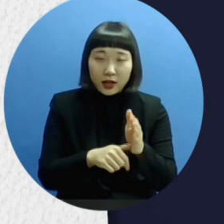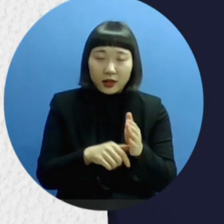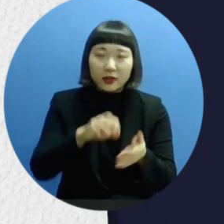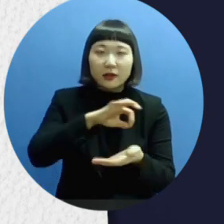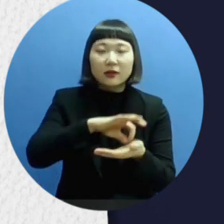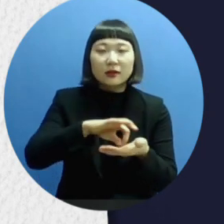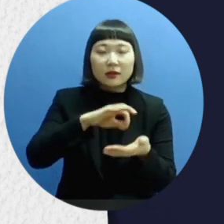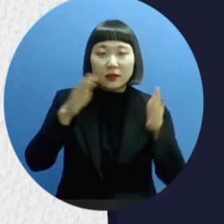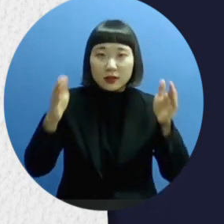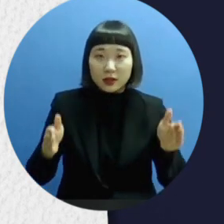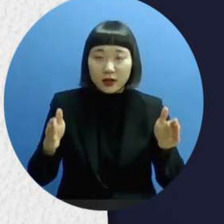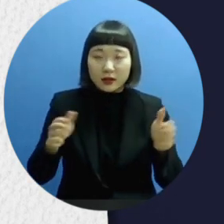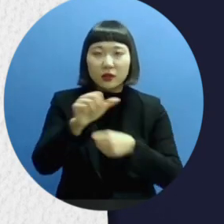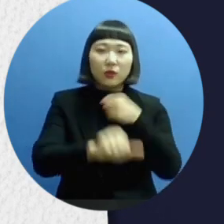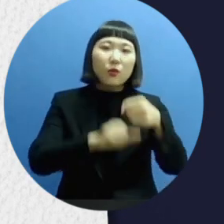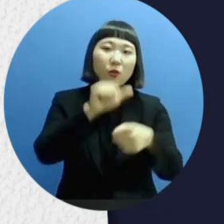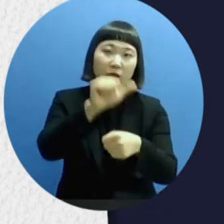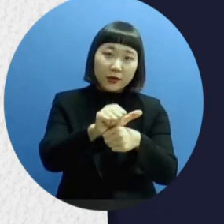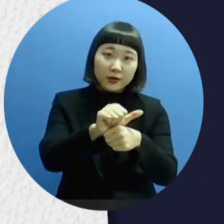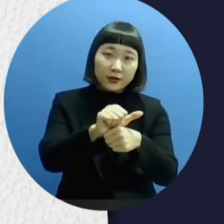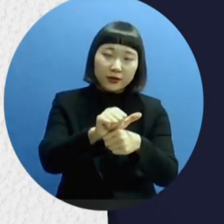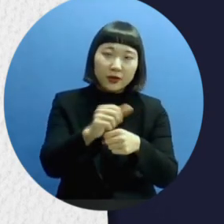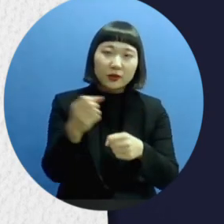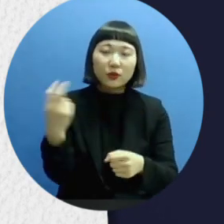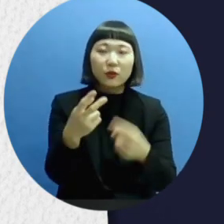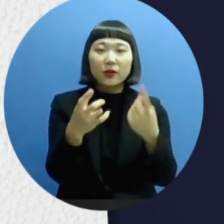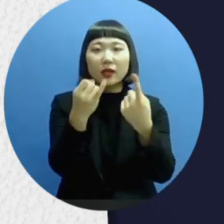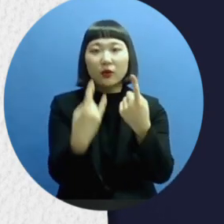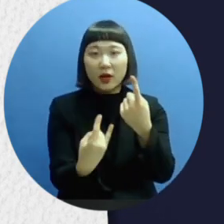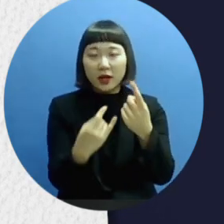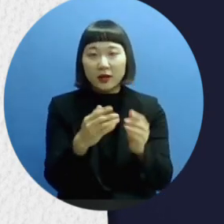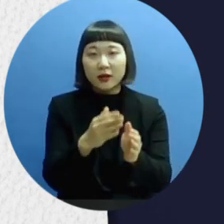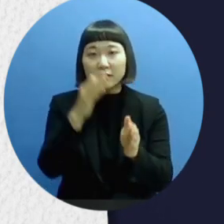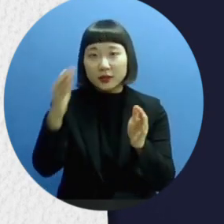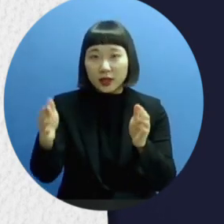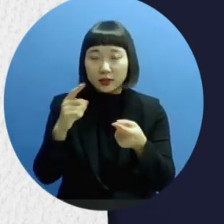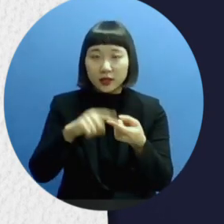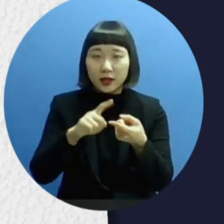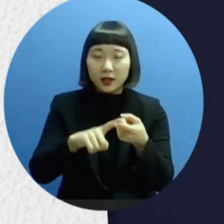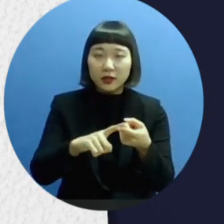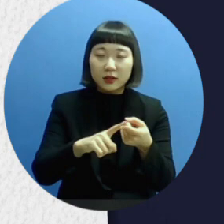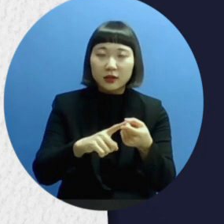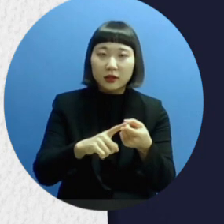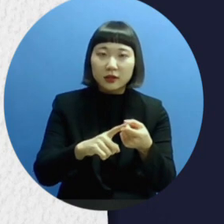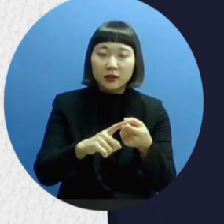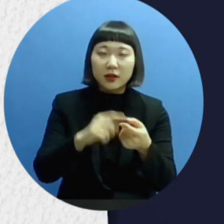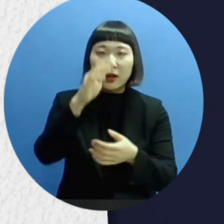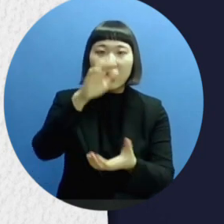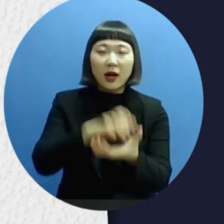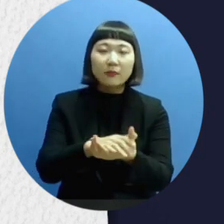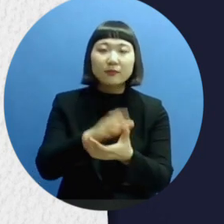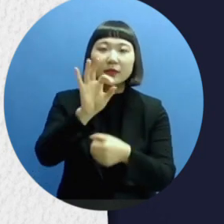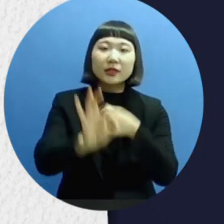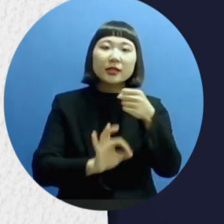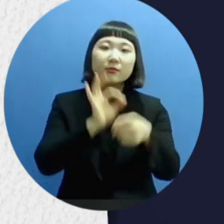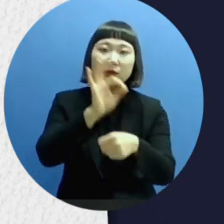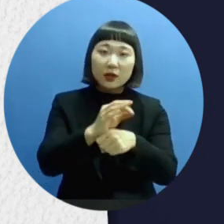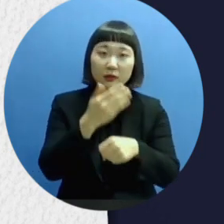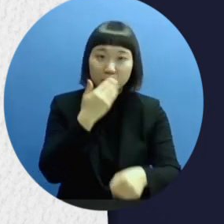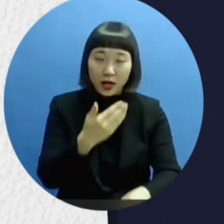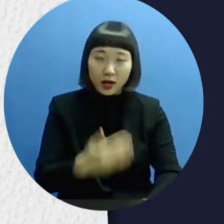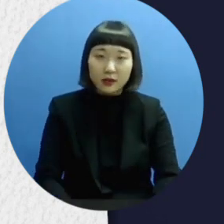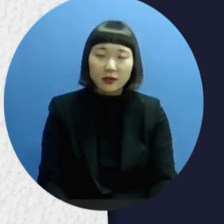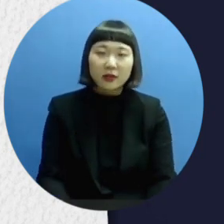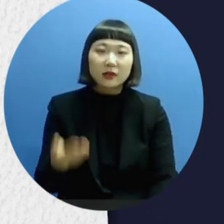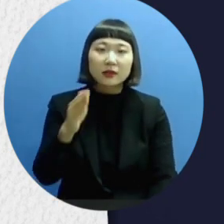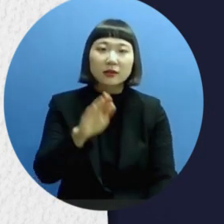하되 1회 연장이 가능해 최대 10년까지 보장해 주기로 했습니다. 다만 그 기간은 관리 수탁자의 잔여